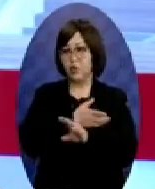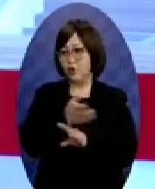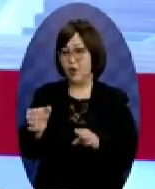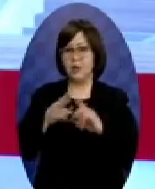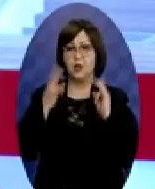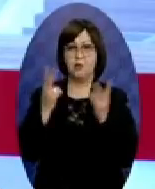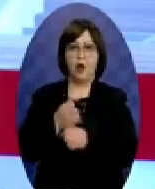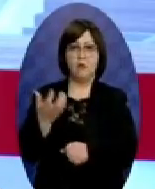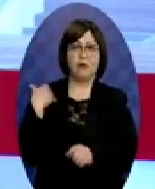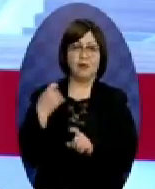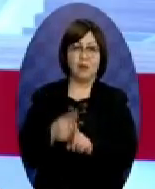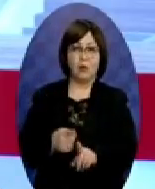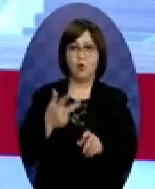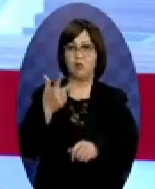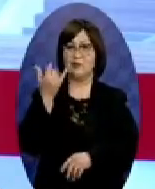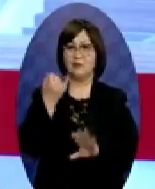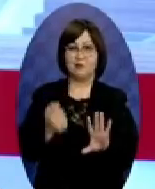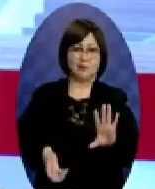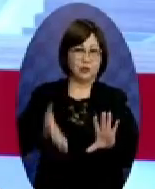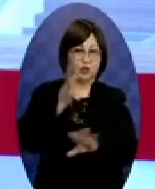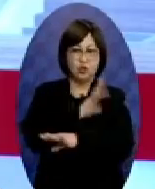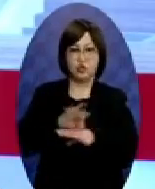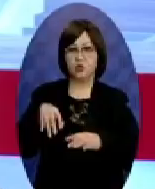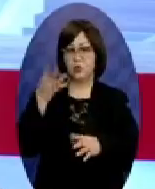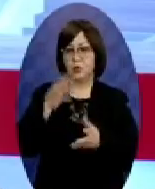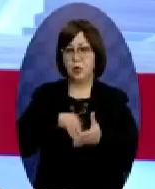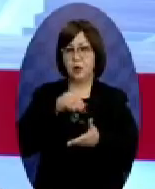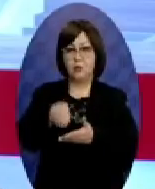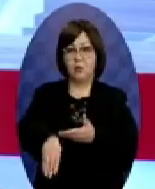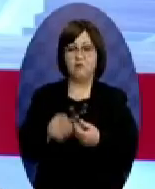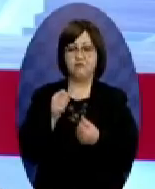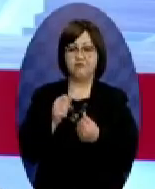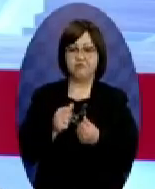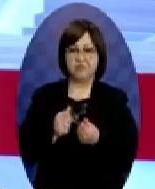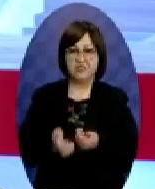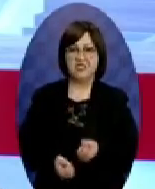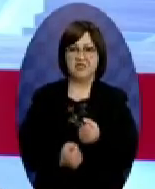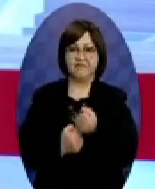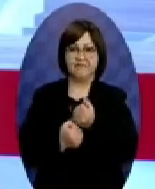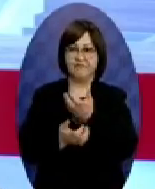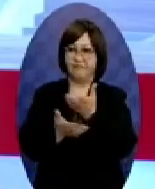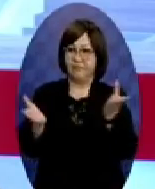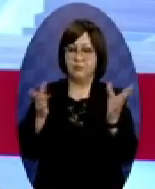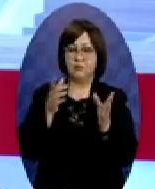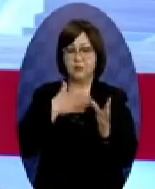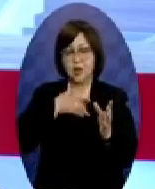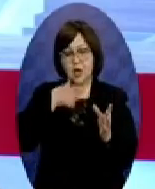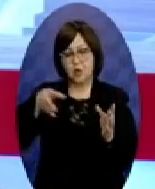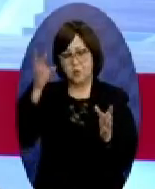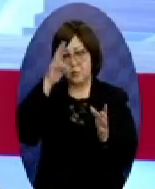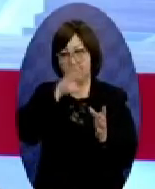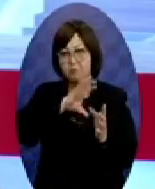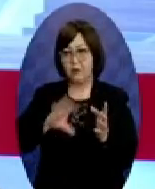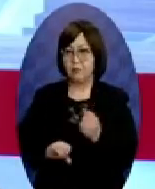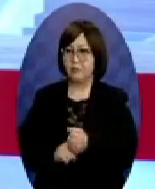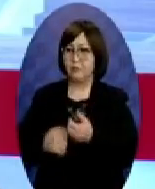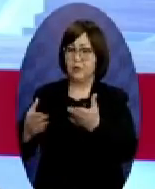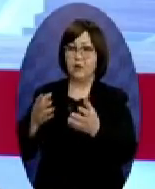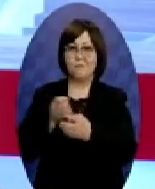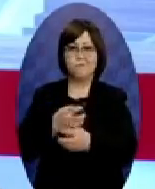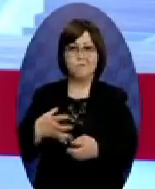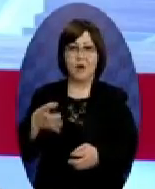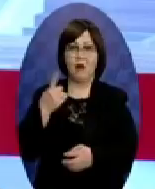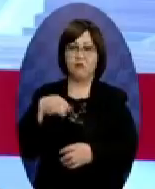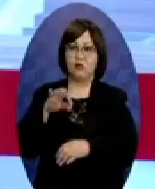хүрээнд 360 гаруй төсөлд 4 тэрбум гаруй төгрөгийн дэмжлэг үзүүлсэн байна. Үүнээсэд эрүүл мэндийн салбарт хэрэгжүүлсэн хав дарын эсрэг үндэсний